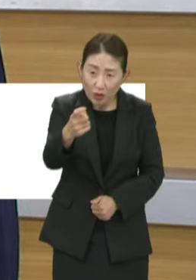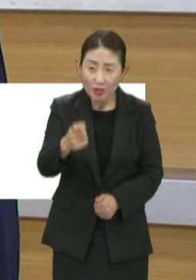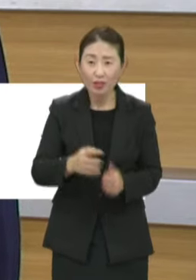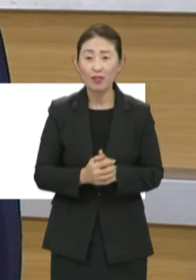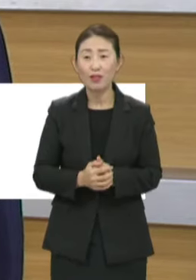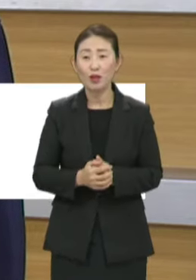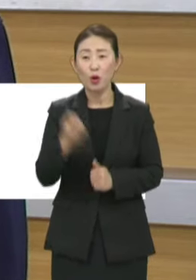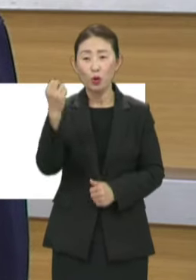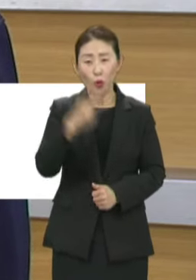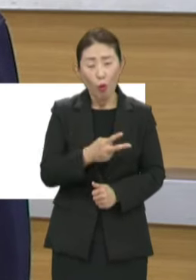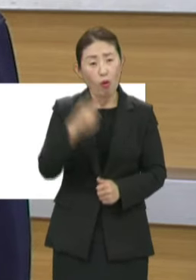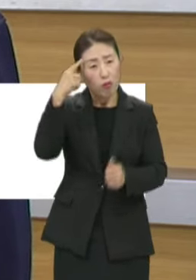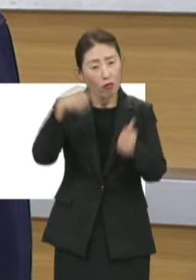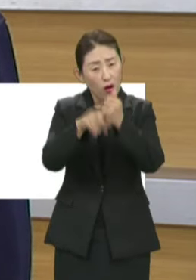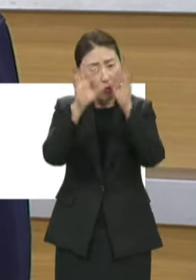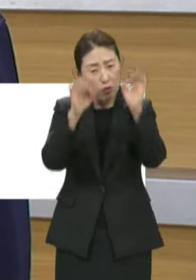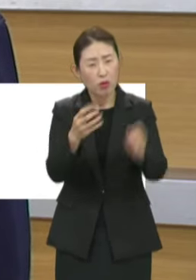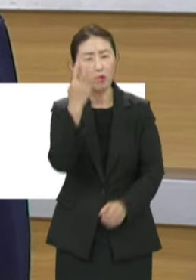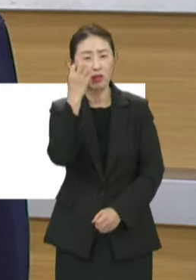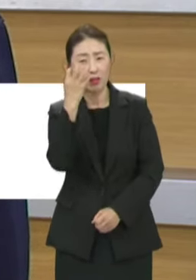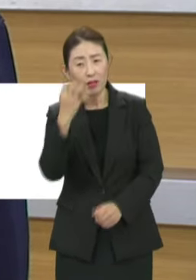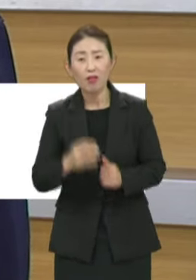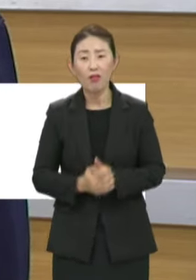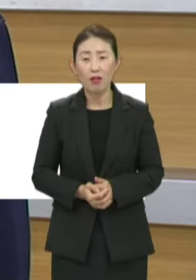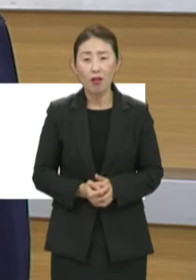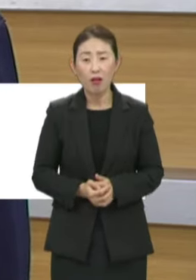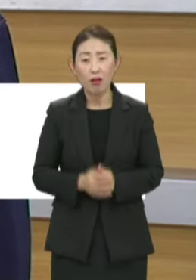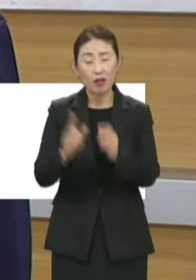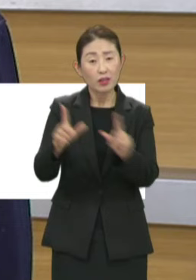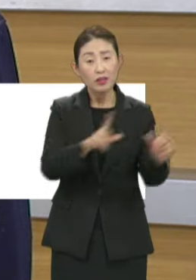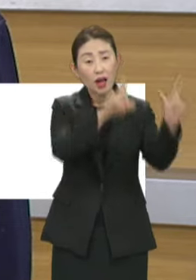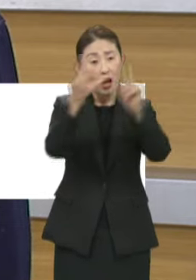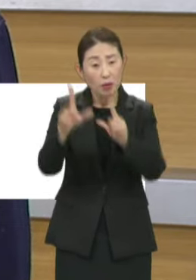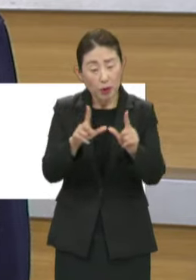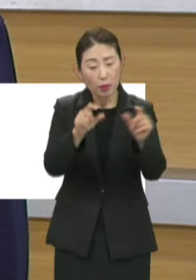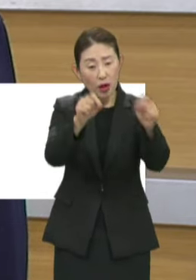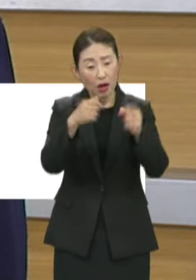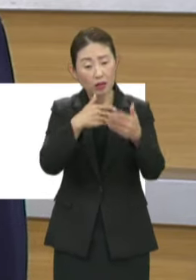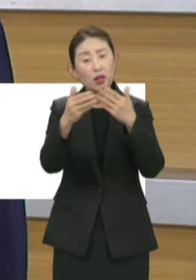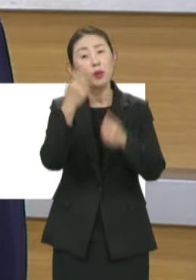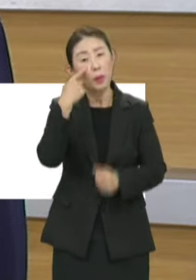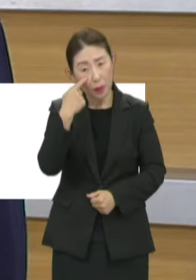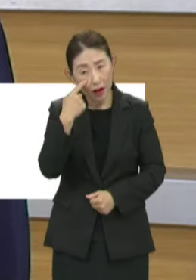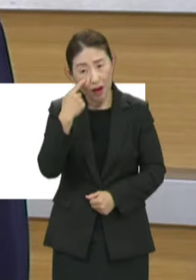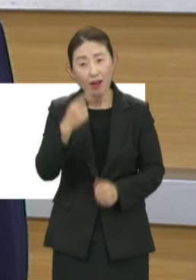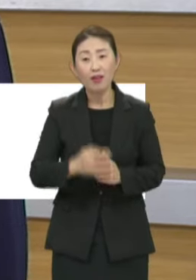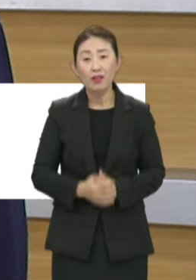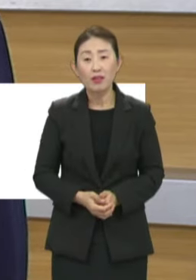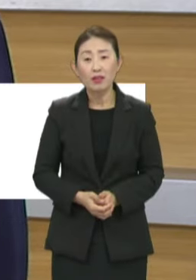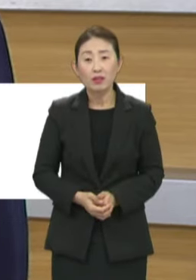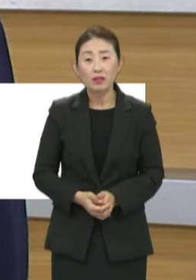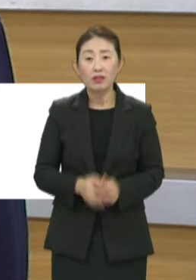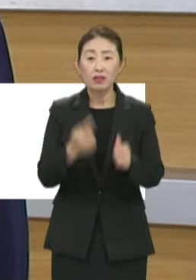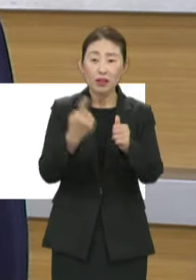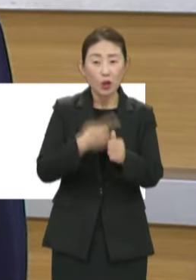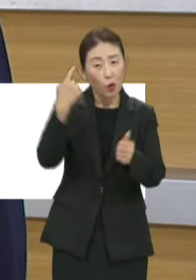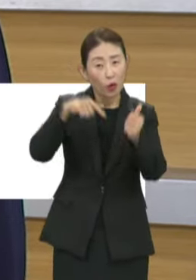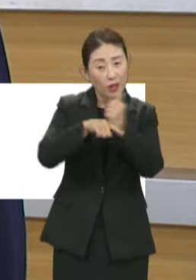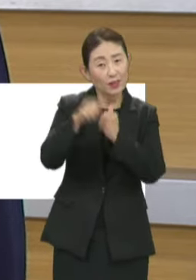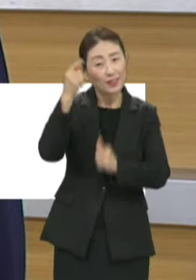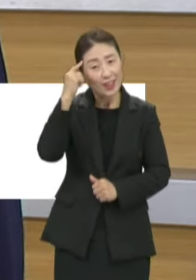통해서 그들의 삶을 좀 체험을 해보고 그들의 경험을 좀 간접적으로 좀 대리체험을 해보면서 좀